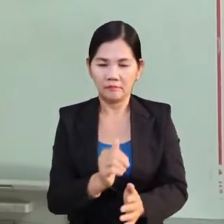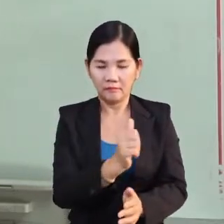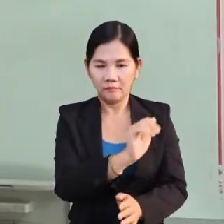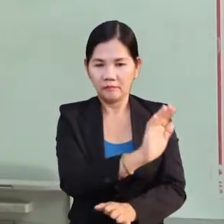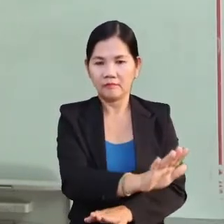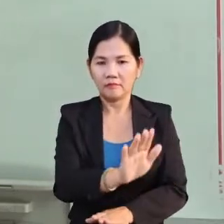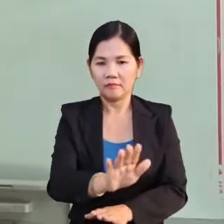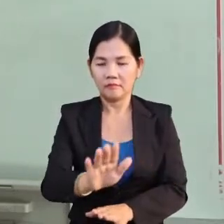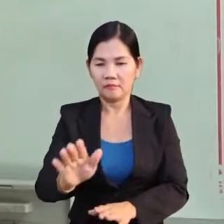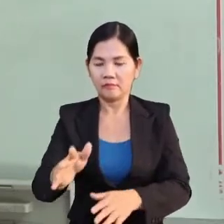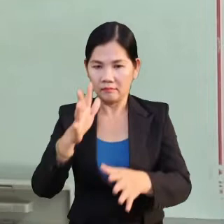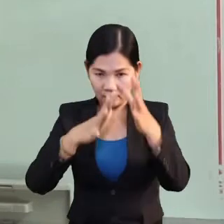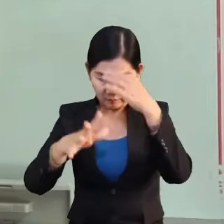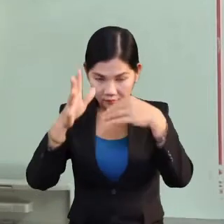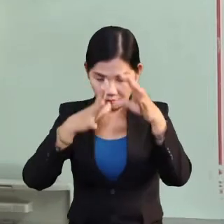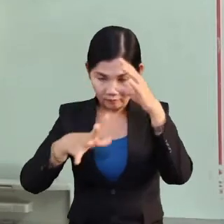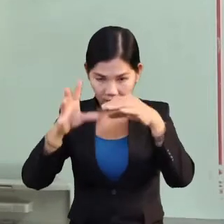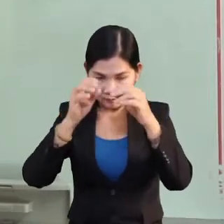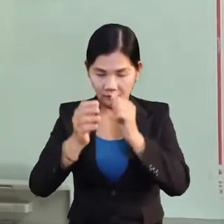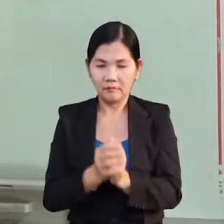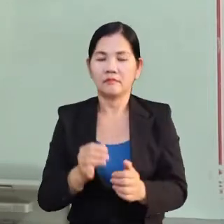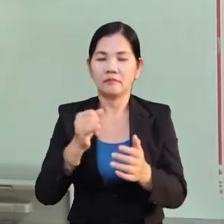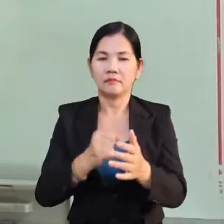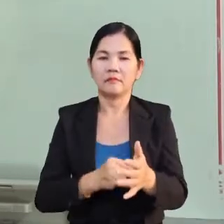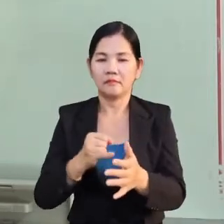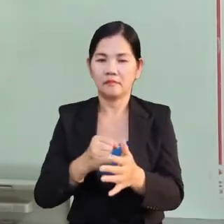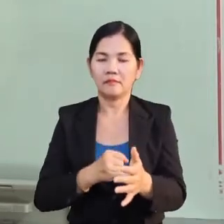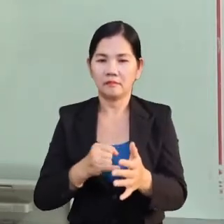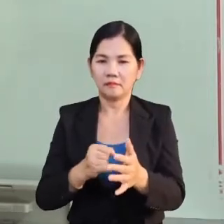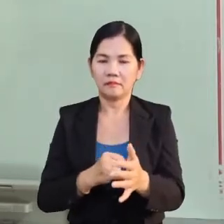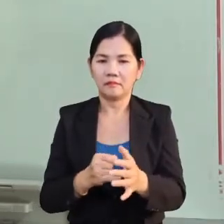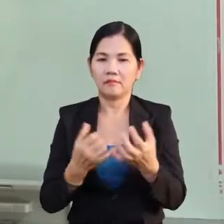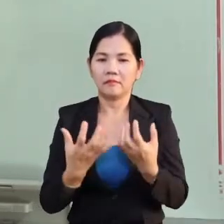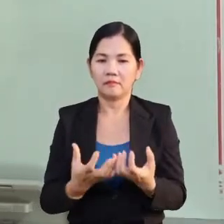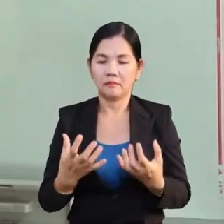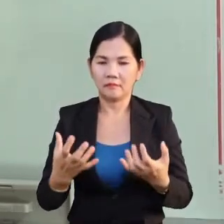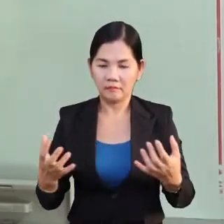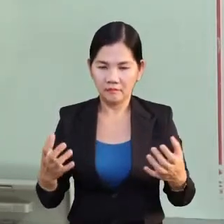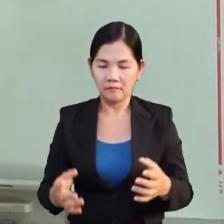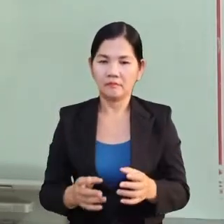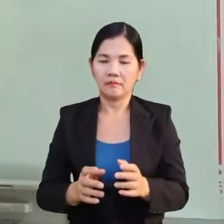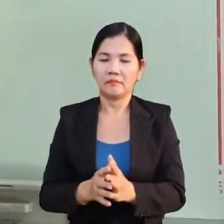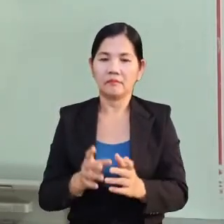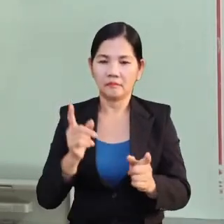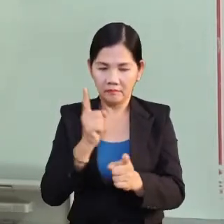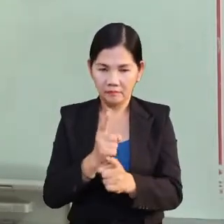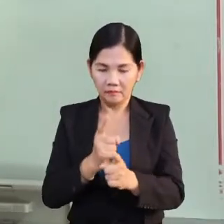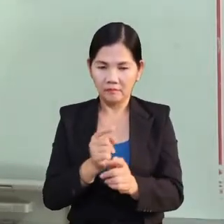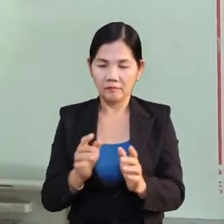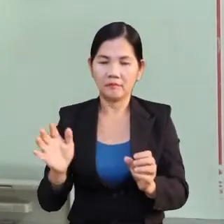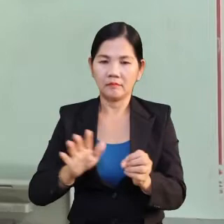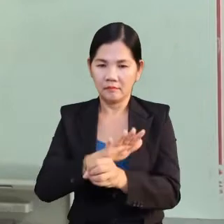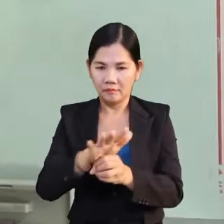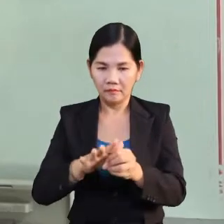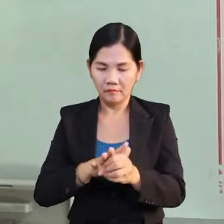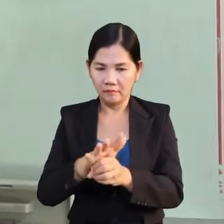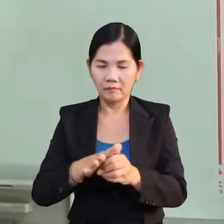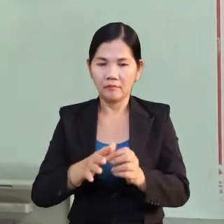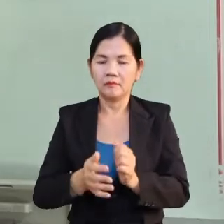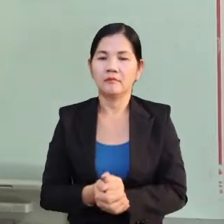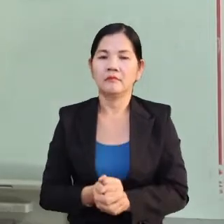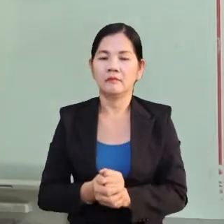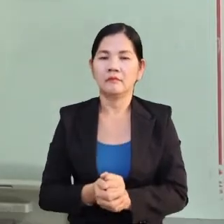ពេលដែលយើងសិក្សាជាមួយអ្នកគ្រូគឺយើងងាយចាគឺយើងមានសម្ភារៈបានគ្រប់គ្រាន់អញ្ចឹងបើមានក្តារឈ្នួលយើងត្រូវមានអីកូ